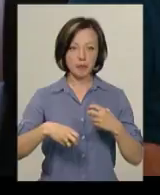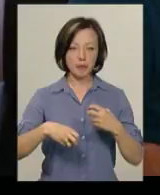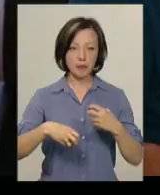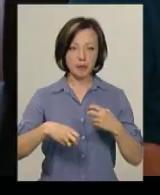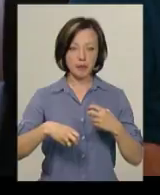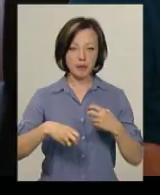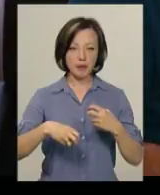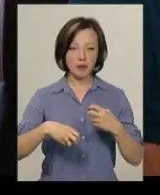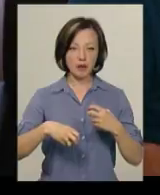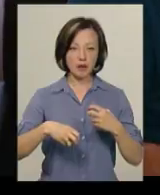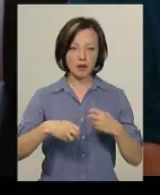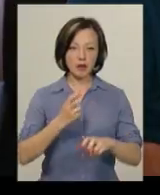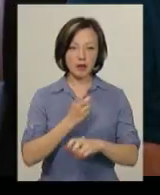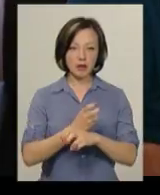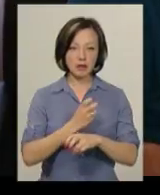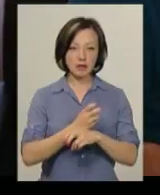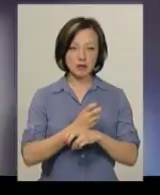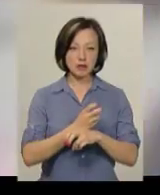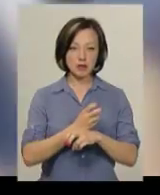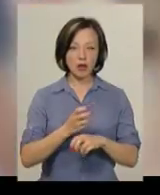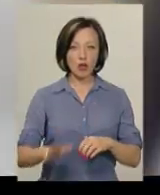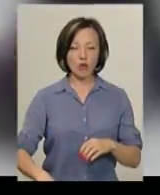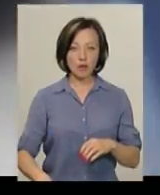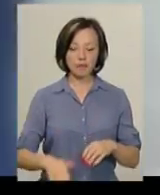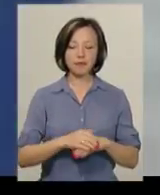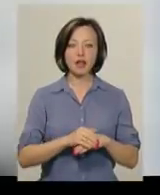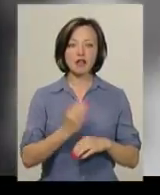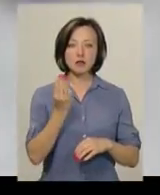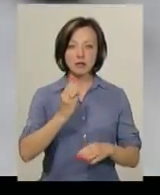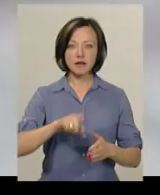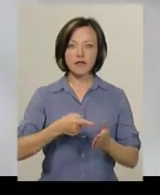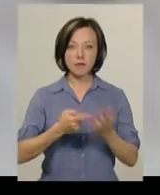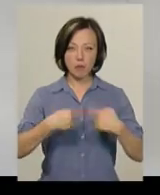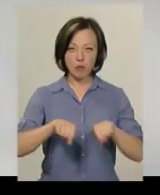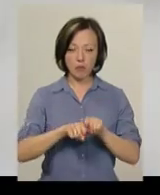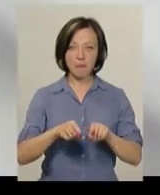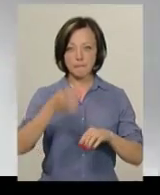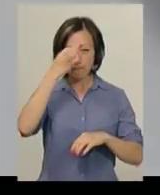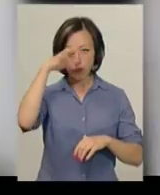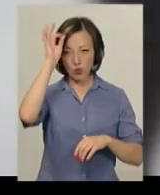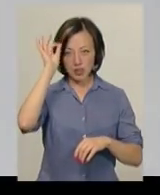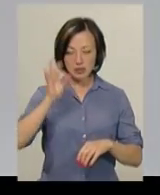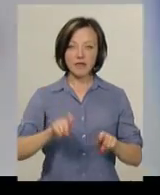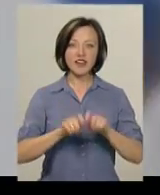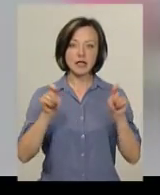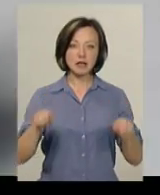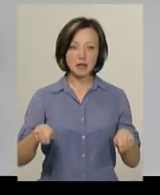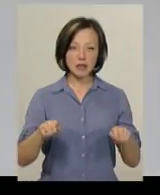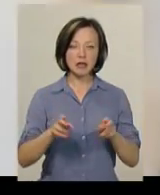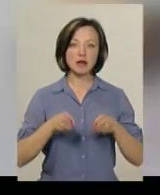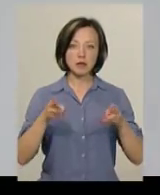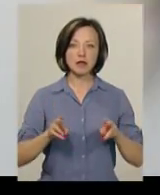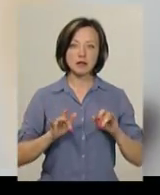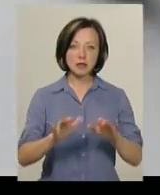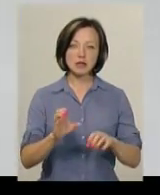медіальної кісточки лівої гомілки. У Шепетівському відділі поліції відкрили кримінальне провадження за ознаками статті «Порушення